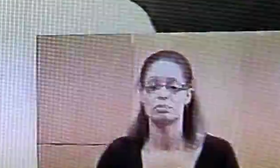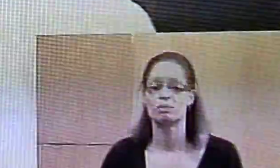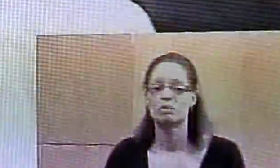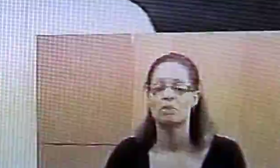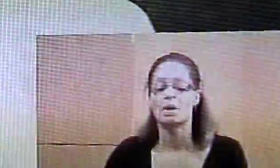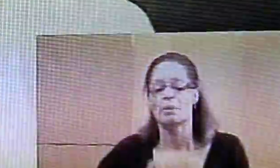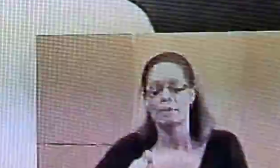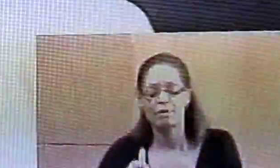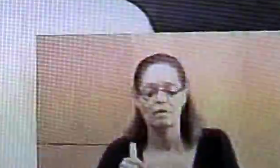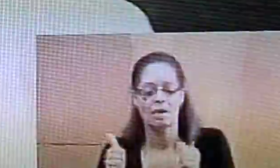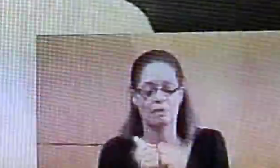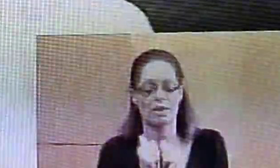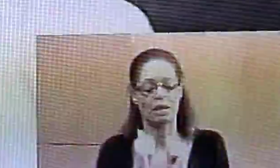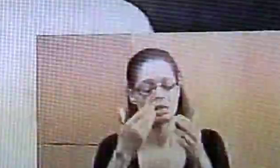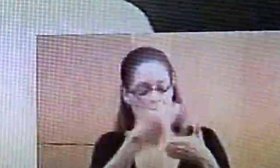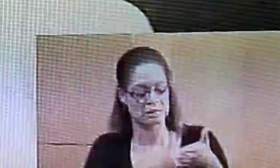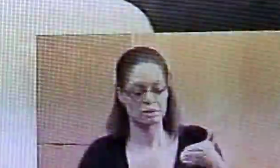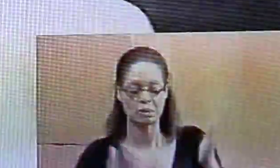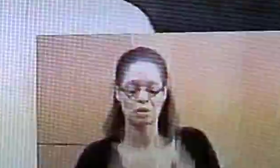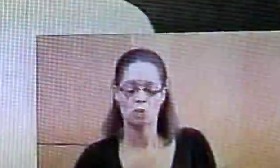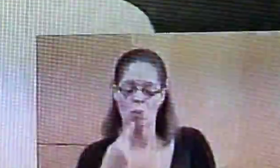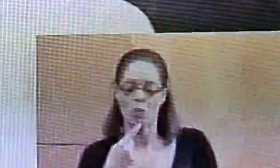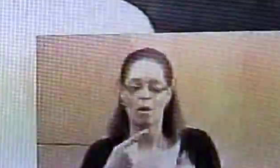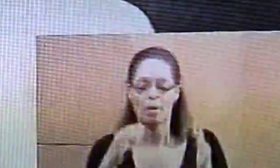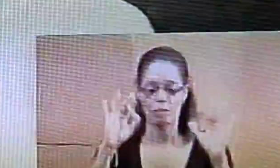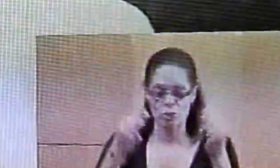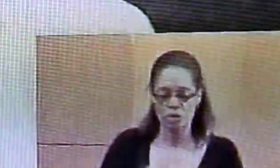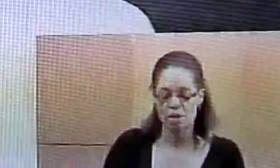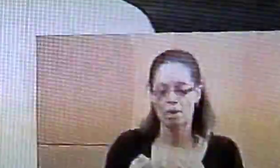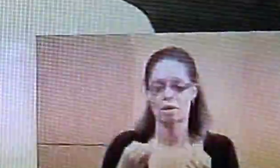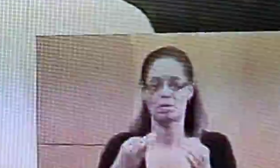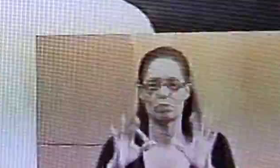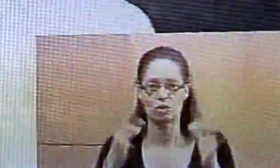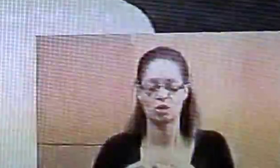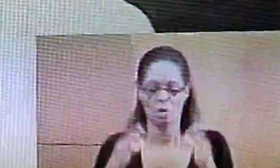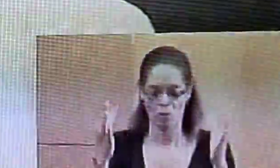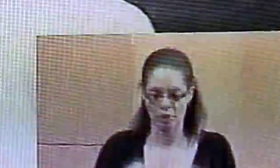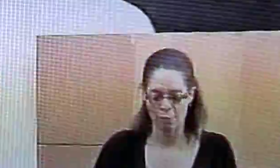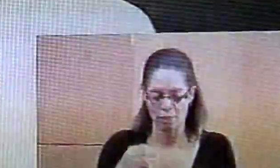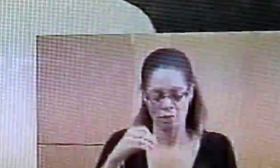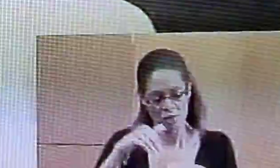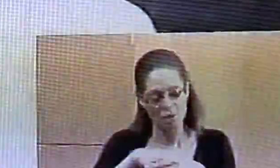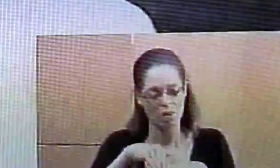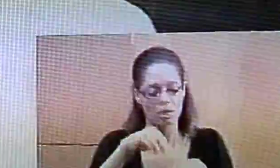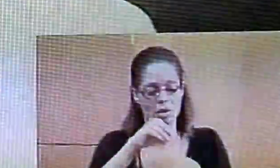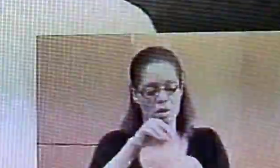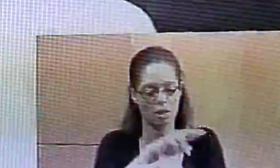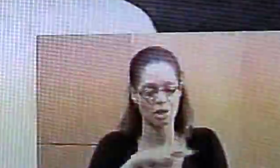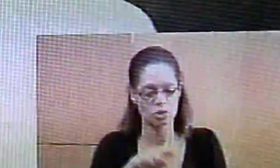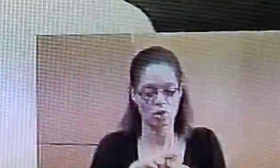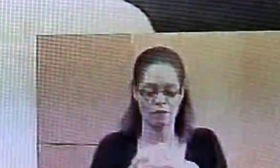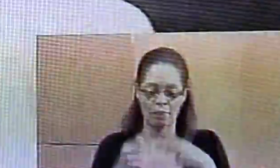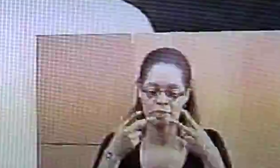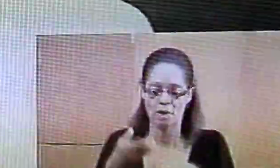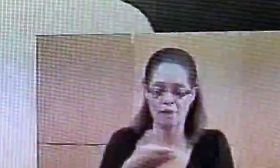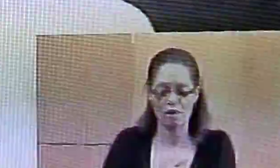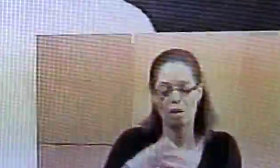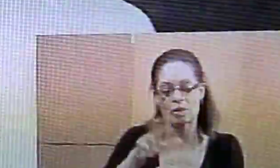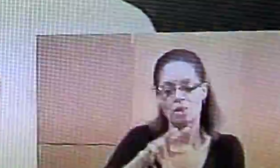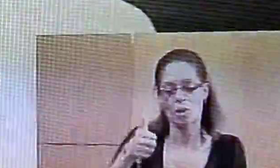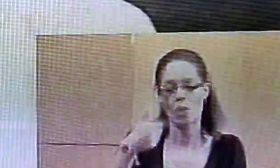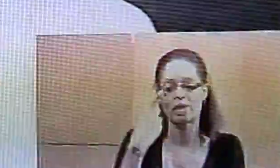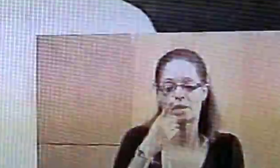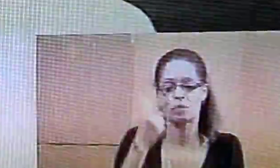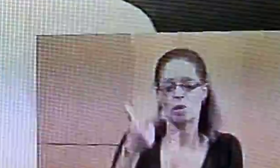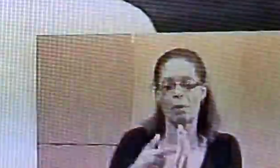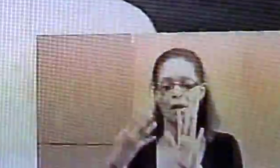puis dans l'arrêté portant instruction budgétaire et comptable des régions qui seront publiés avant le 31 décembre